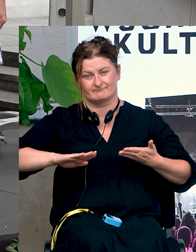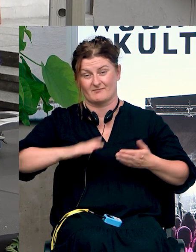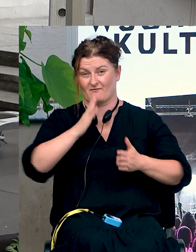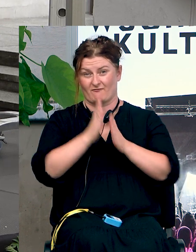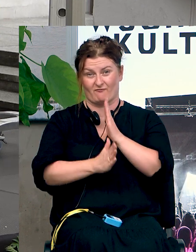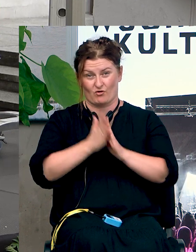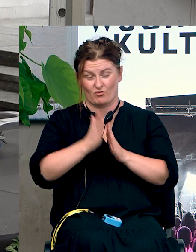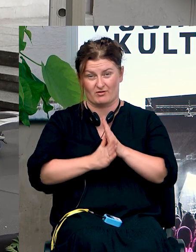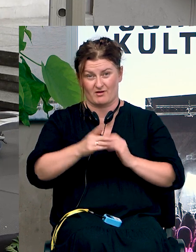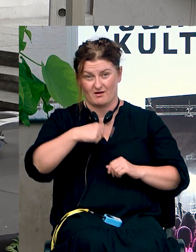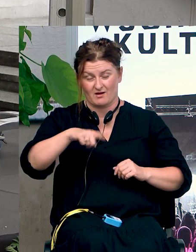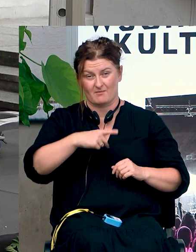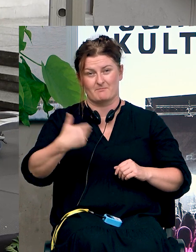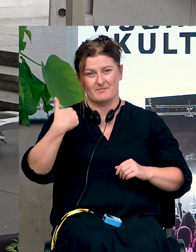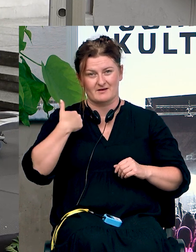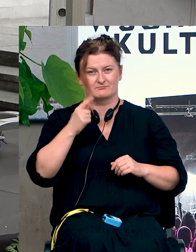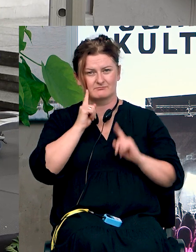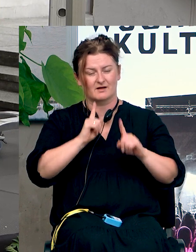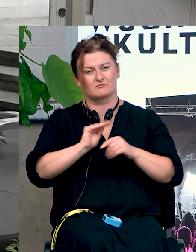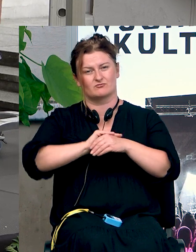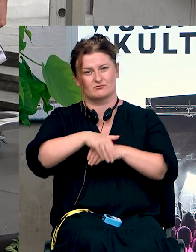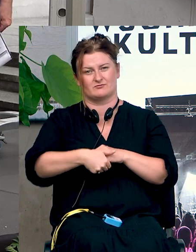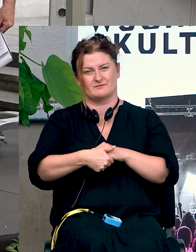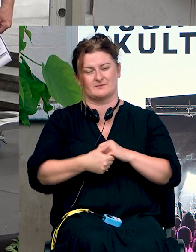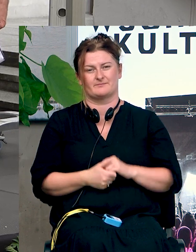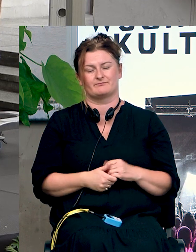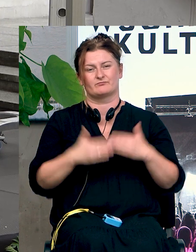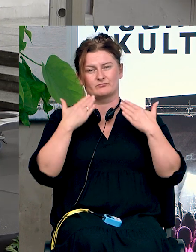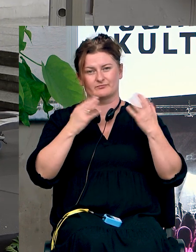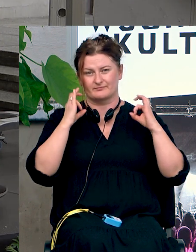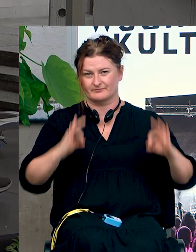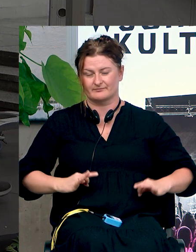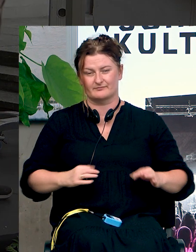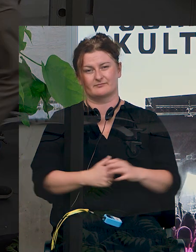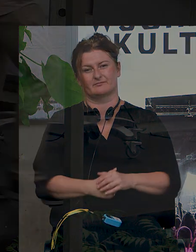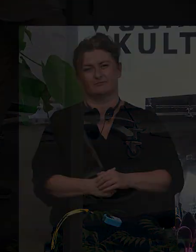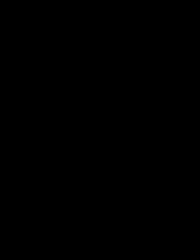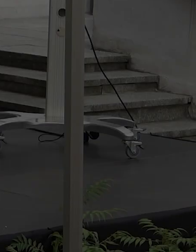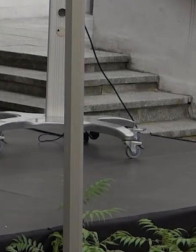wojny byliśmy szczęśliwi. Dziękuję Państwu.